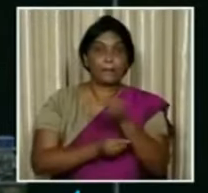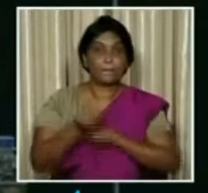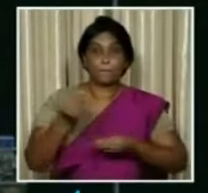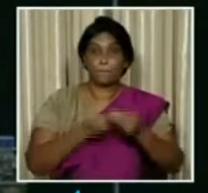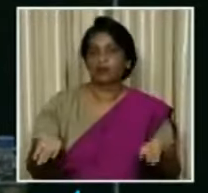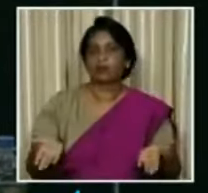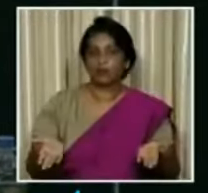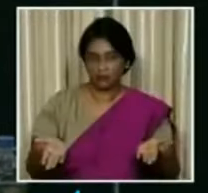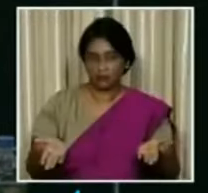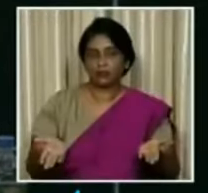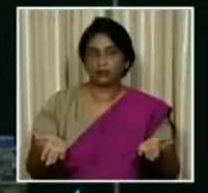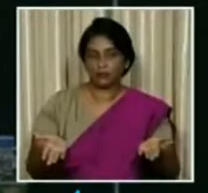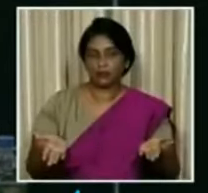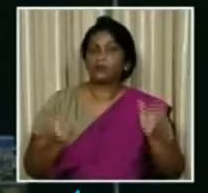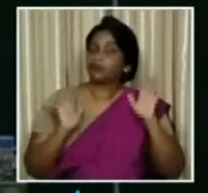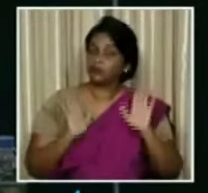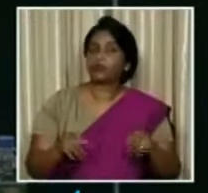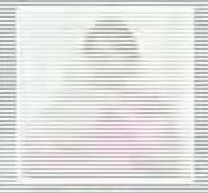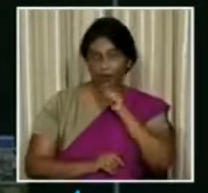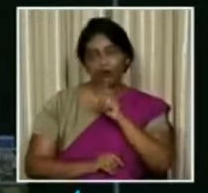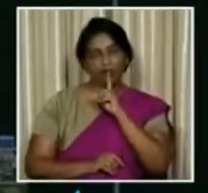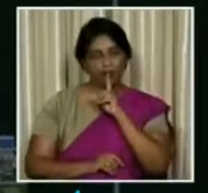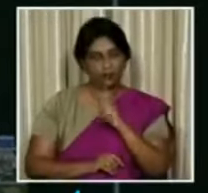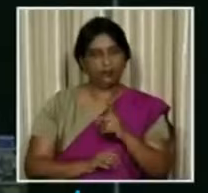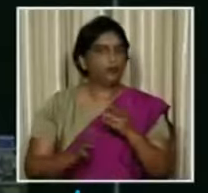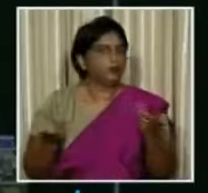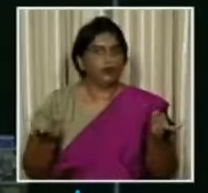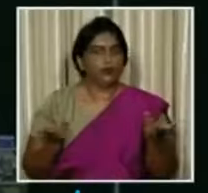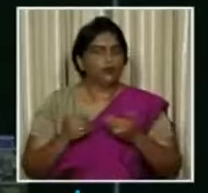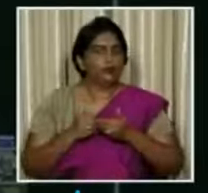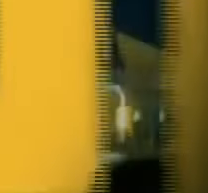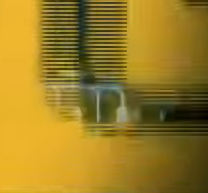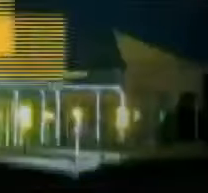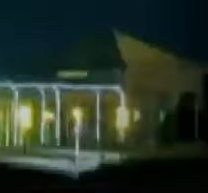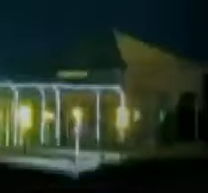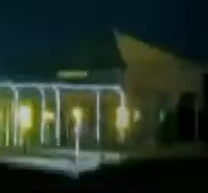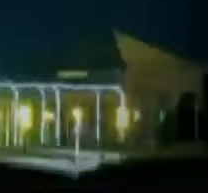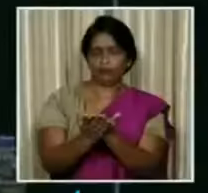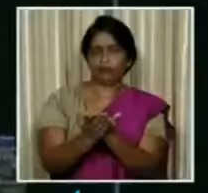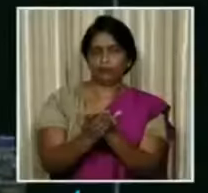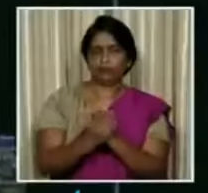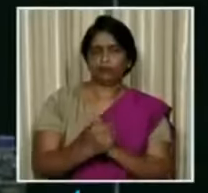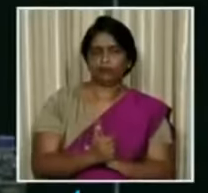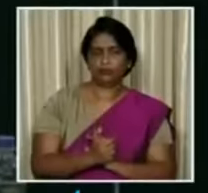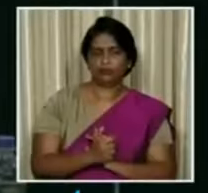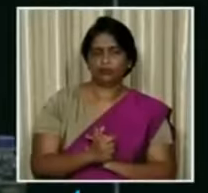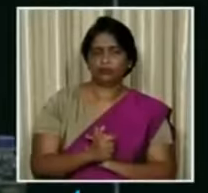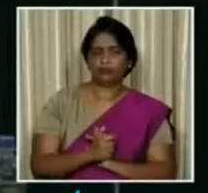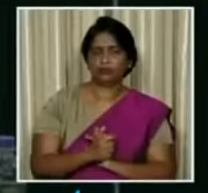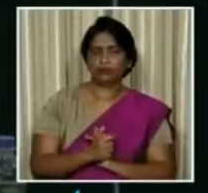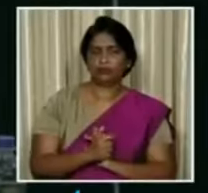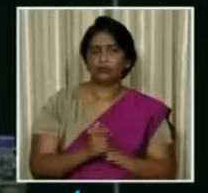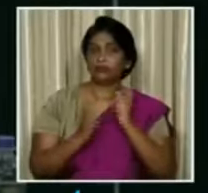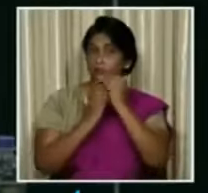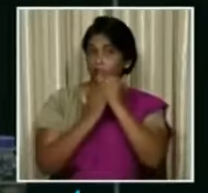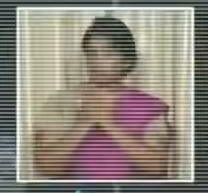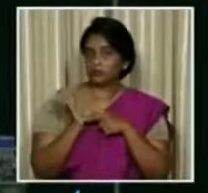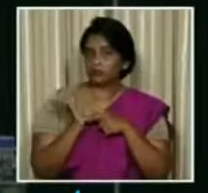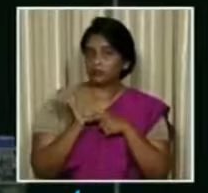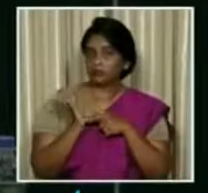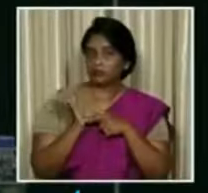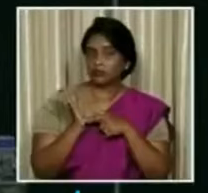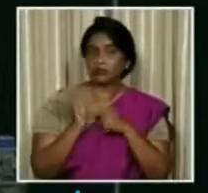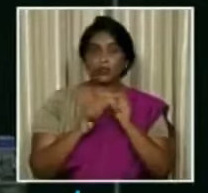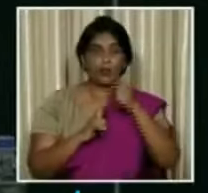අතිවිශාල පිරිසක් ඉන්නවා. හරි. ඒ අය ඇත්ත කියයි මෙතන. මොකද්ද මෙතනදී සිද්ධ වුණේ කියලා. මේ සභාගත කරන ලයිස්තුව ඇතුලේ